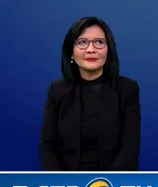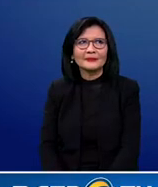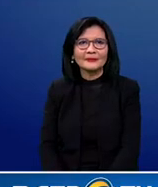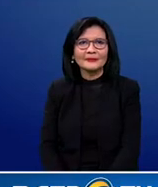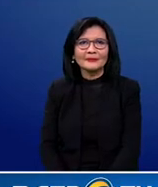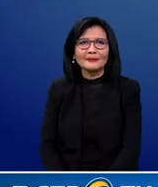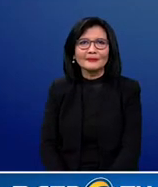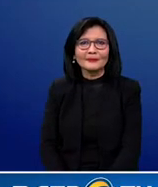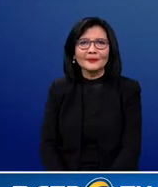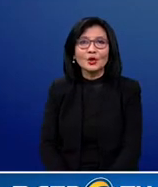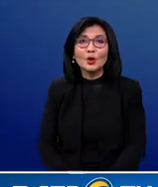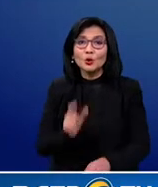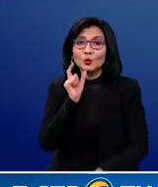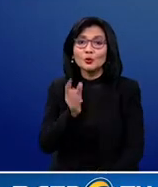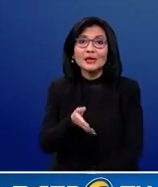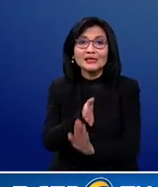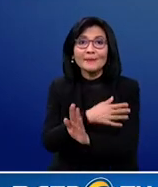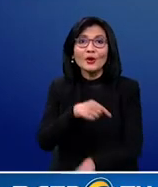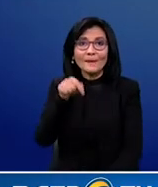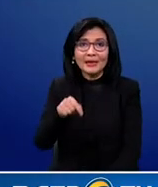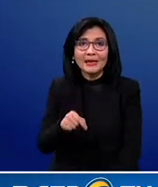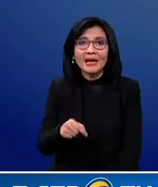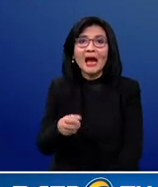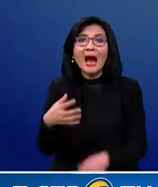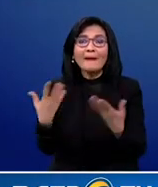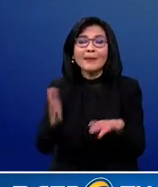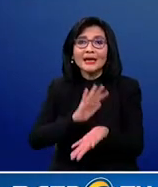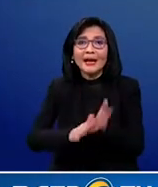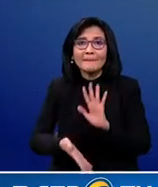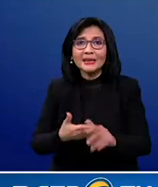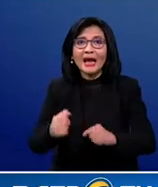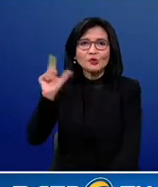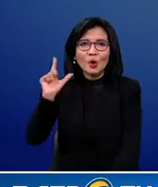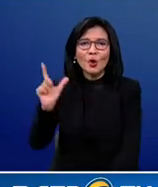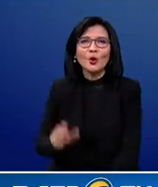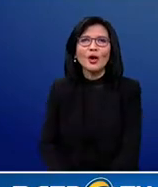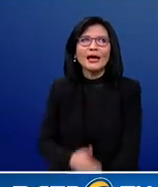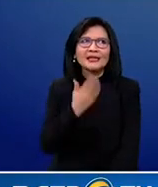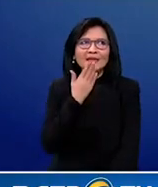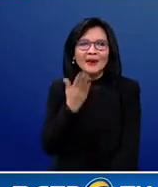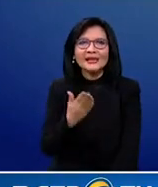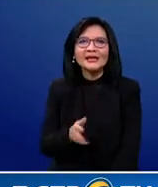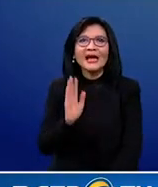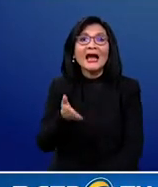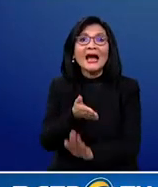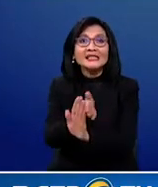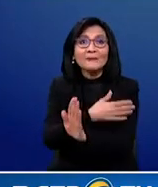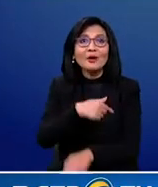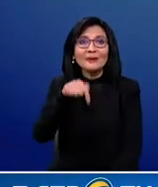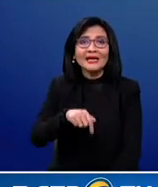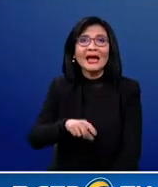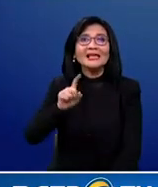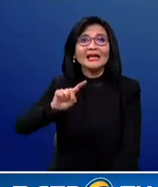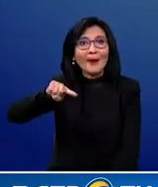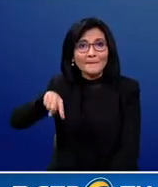ya untuk sebelum ini apa yang Mas Giman pernah lakukan untuk yang sebelum ini saya kan memulai